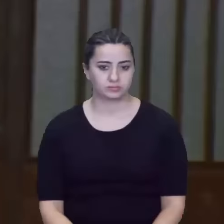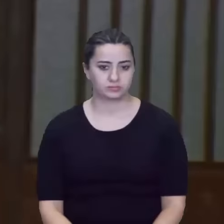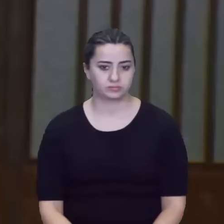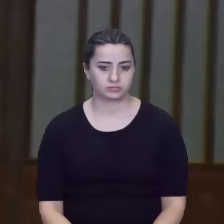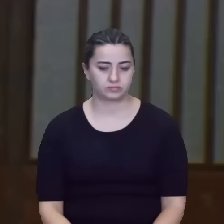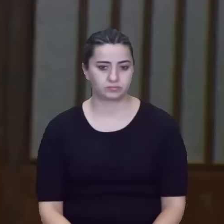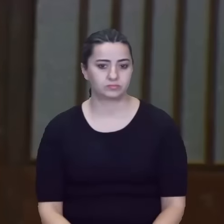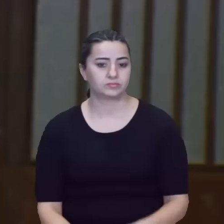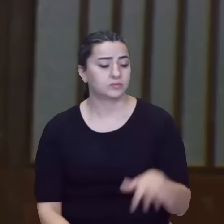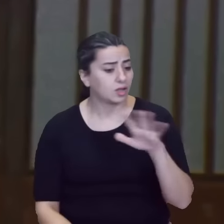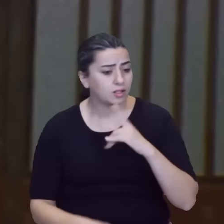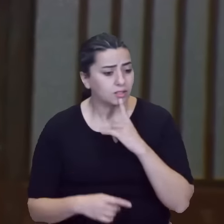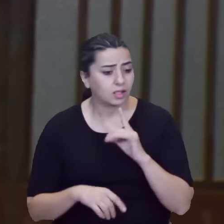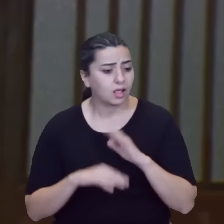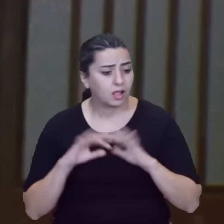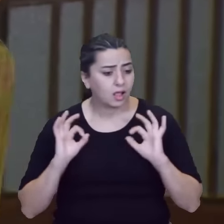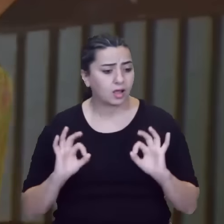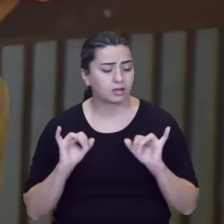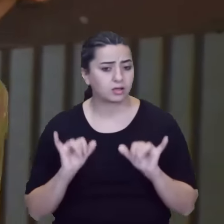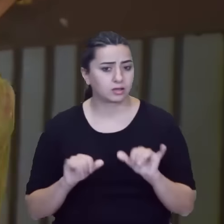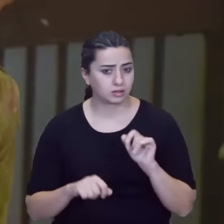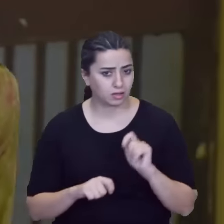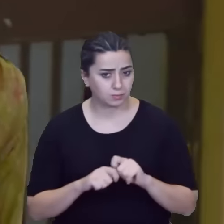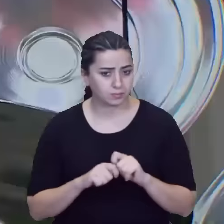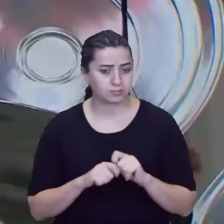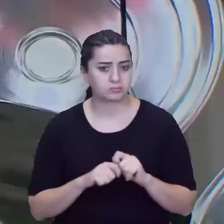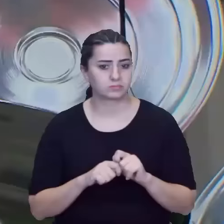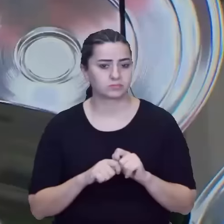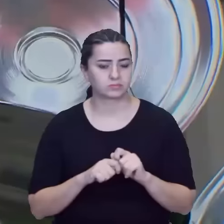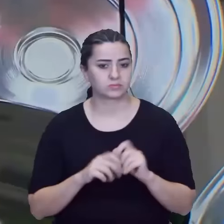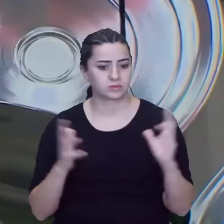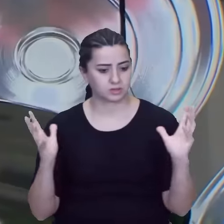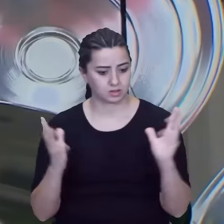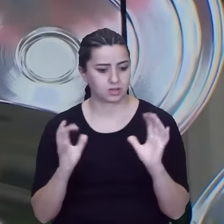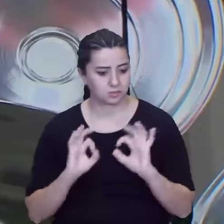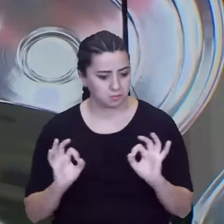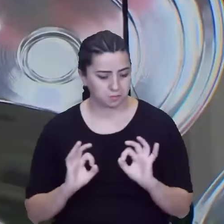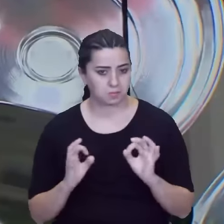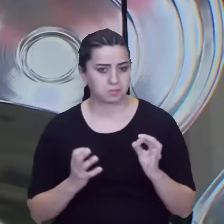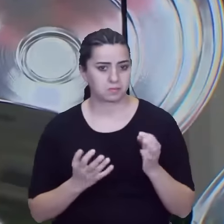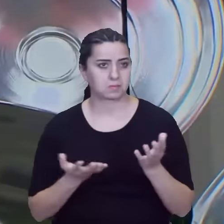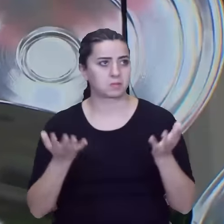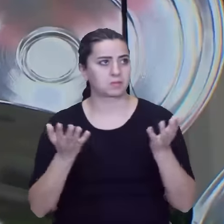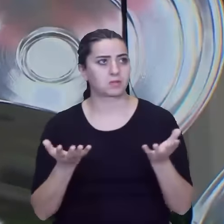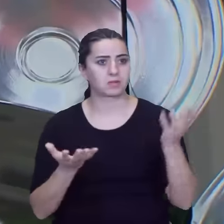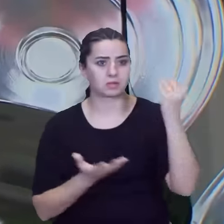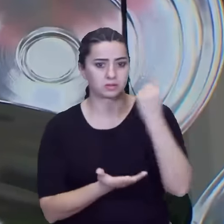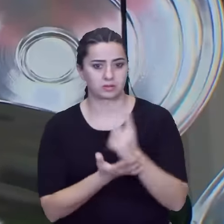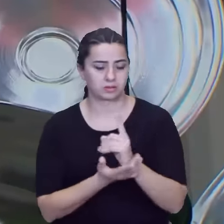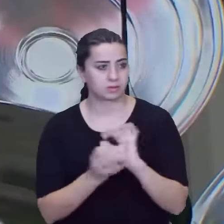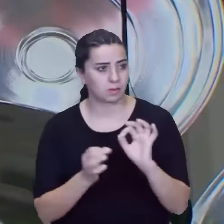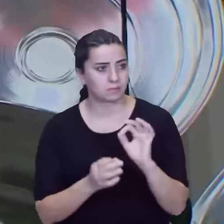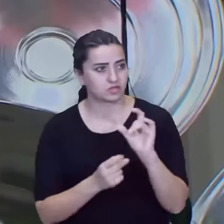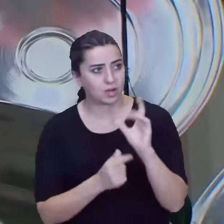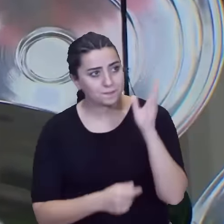Tövbe. Dedikleri her şeyi yaptım. Demir tamam. Tencere kapakları tamam. Kamperi.